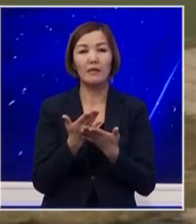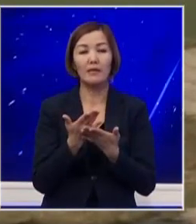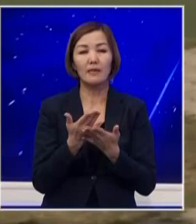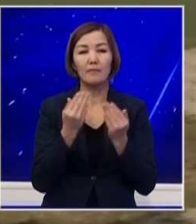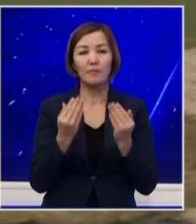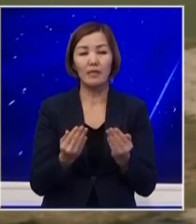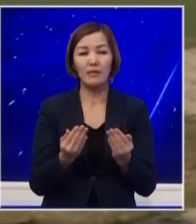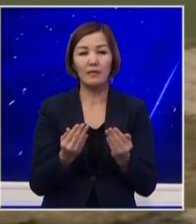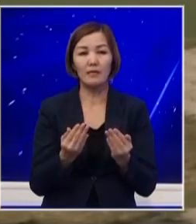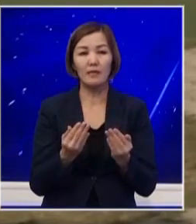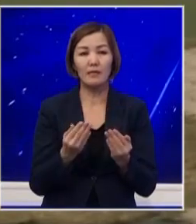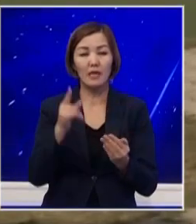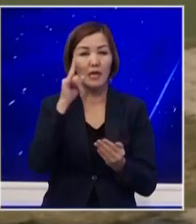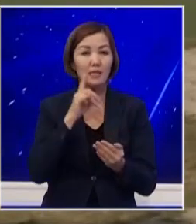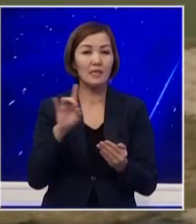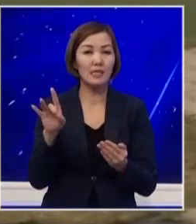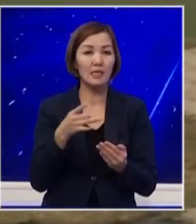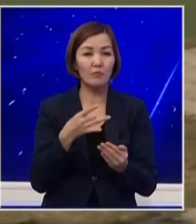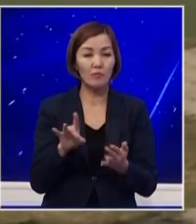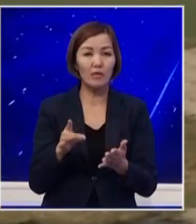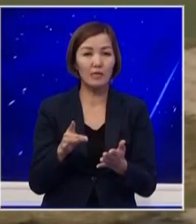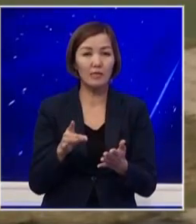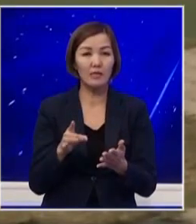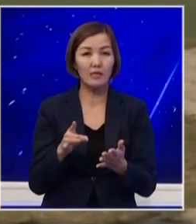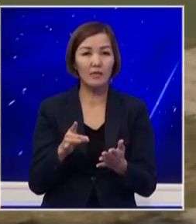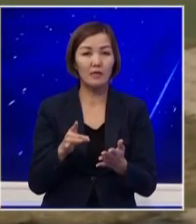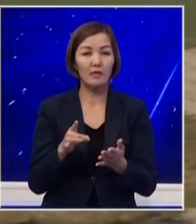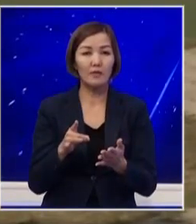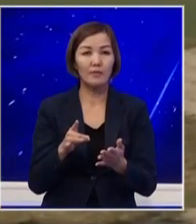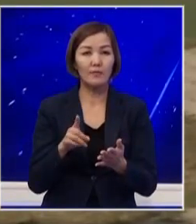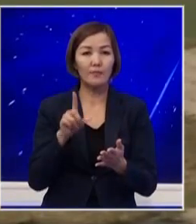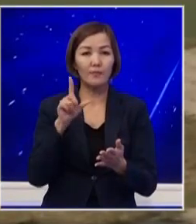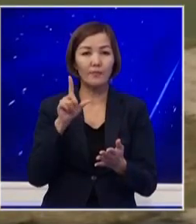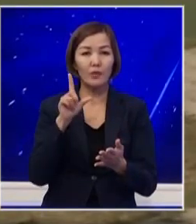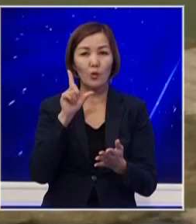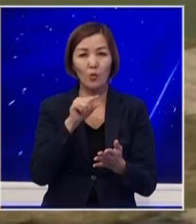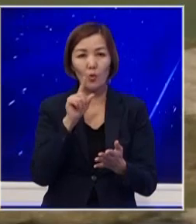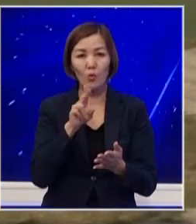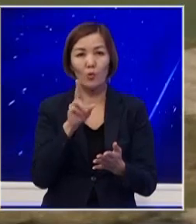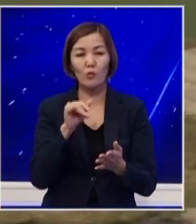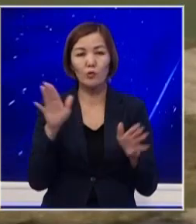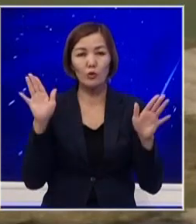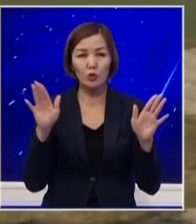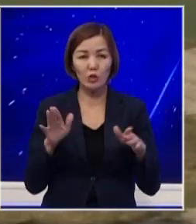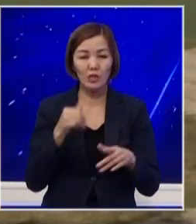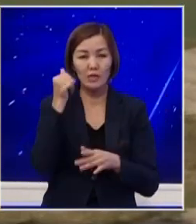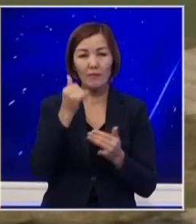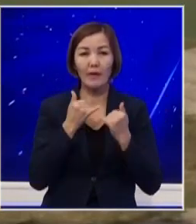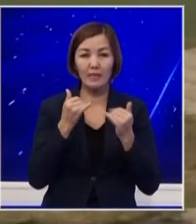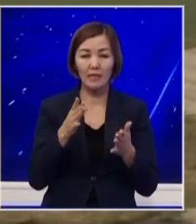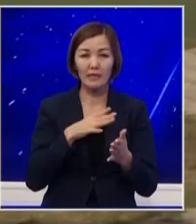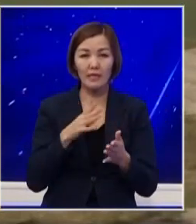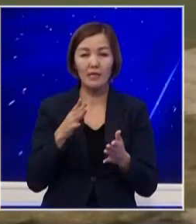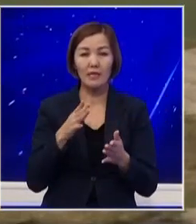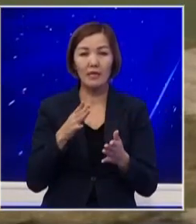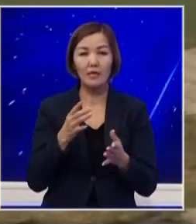биыл яғни Қазақстан Республикасын жаңағы көк құс жылы деп атады, осы көк құсқа арналған да жеке